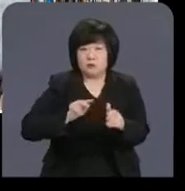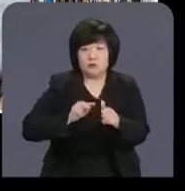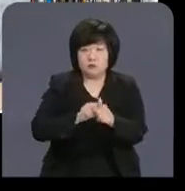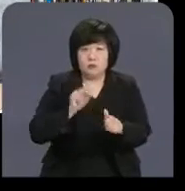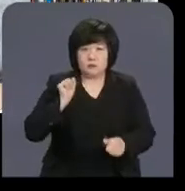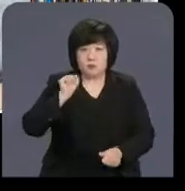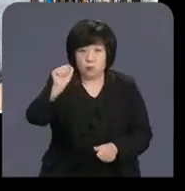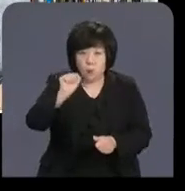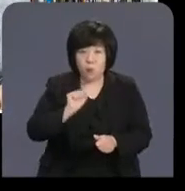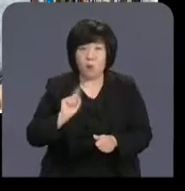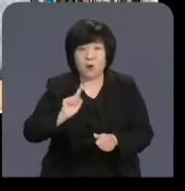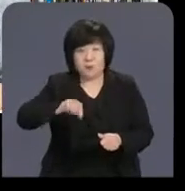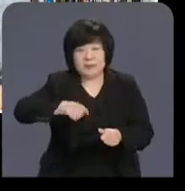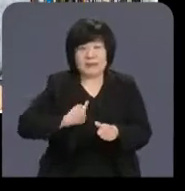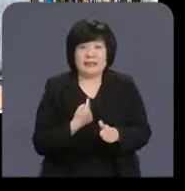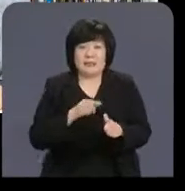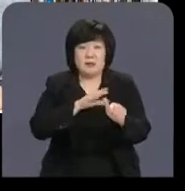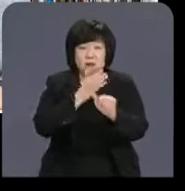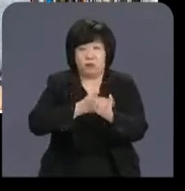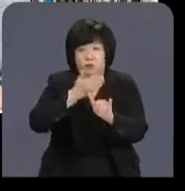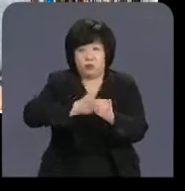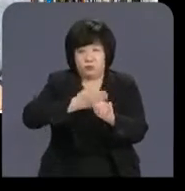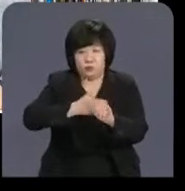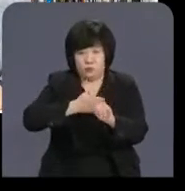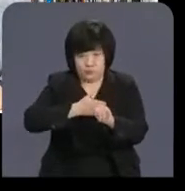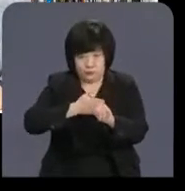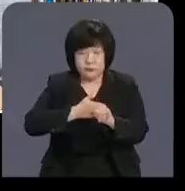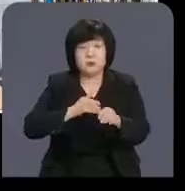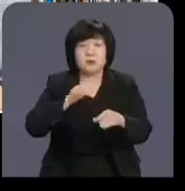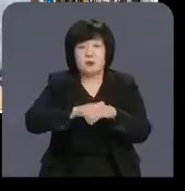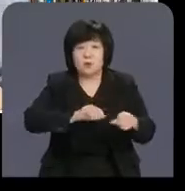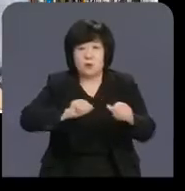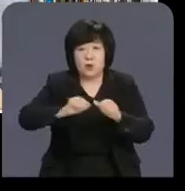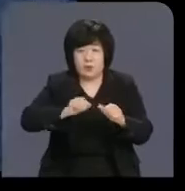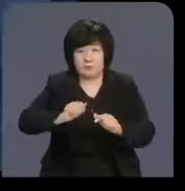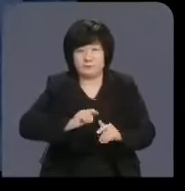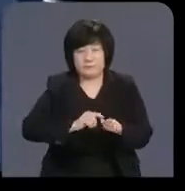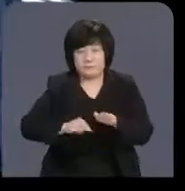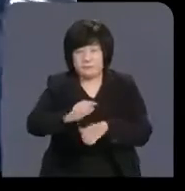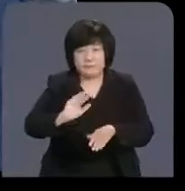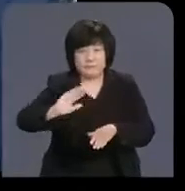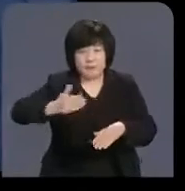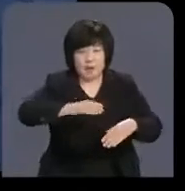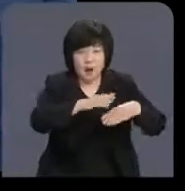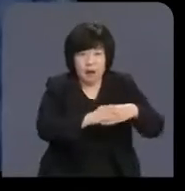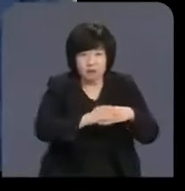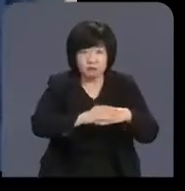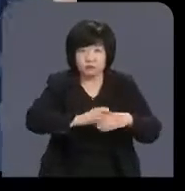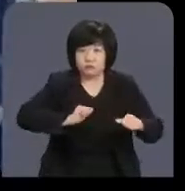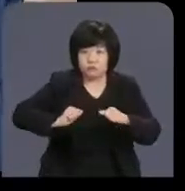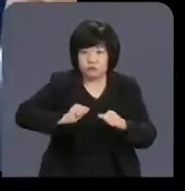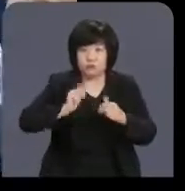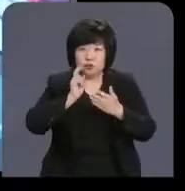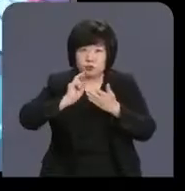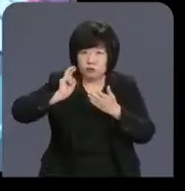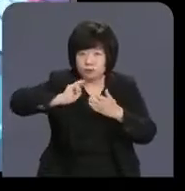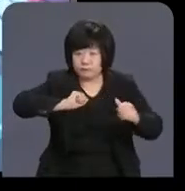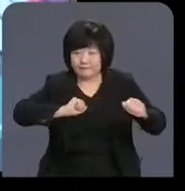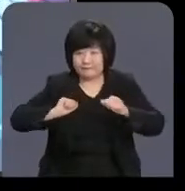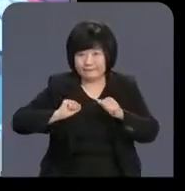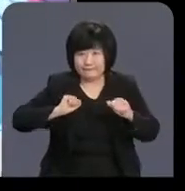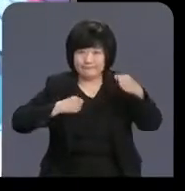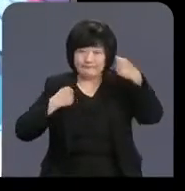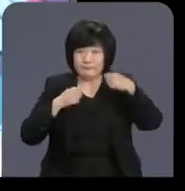모두 자체 유튜브 채널을 통한 선거운동에 나섰습니다. 악수하기와 운동원들의 노래와 율동 등